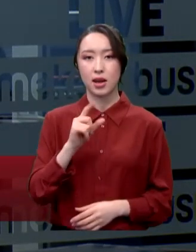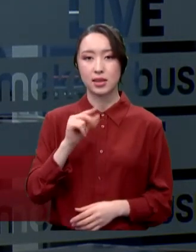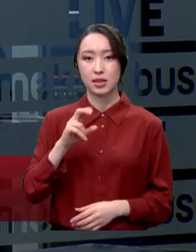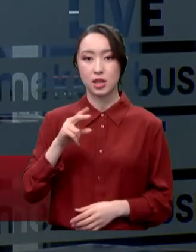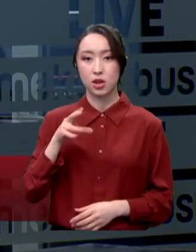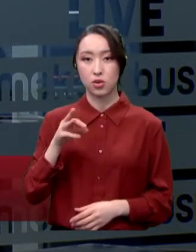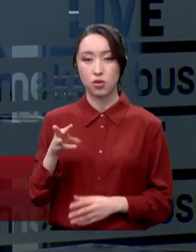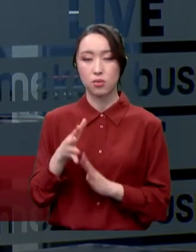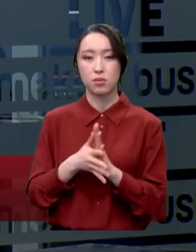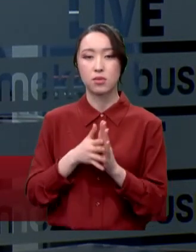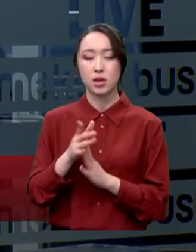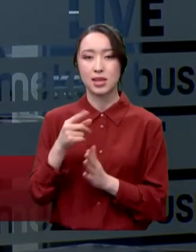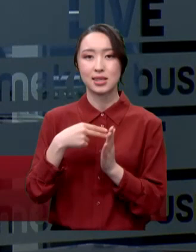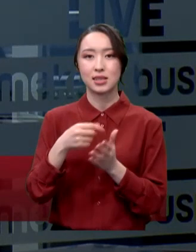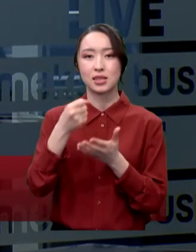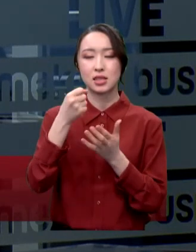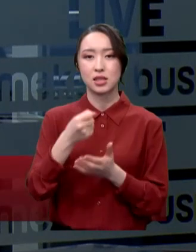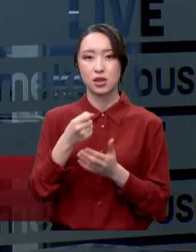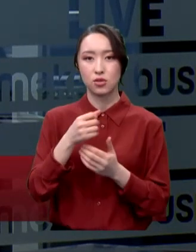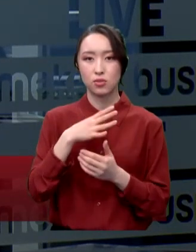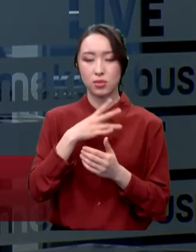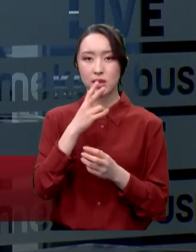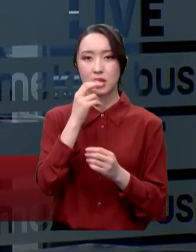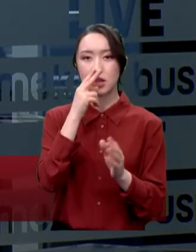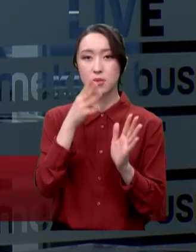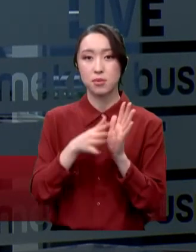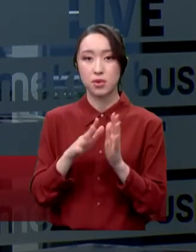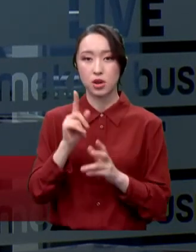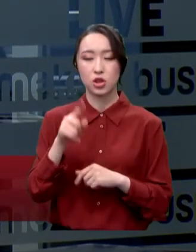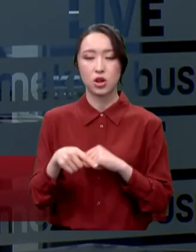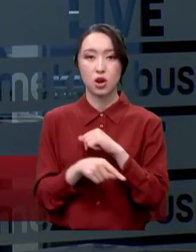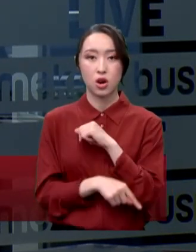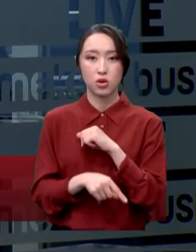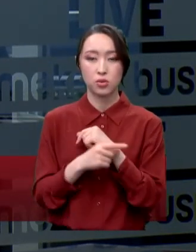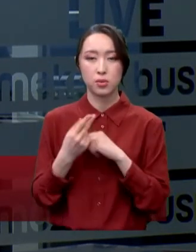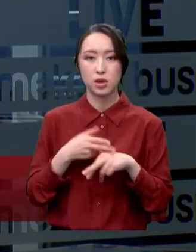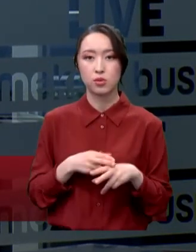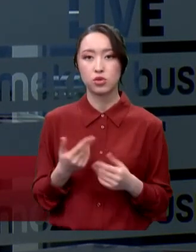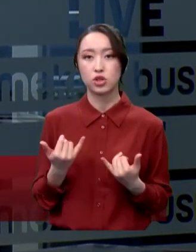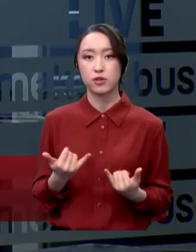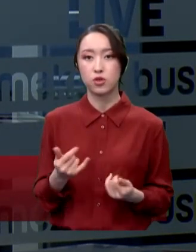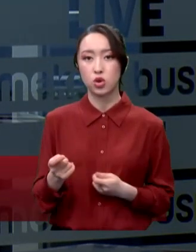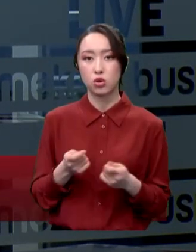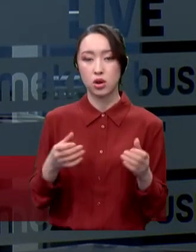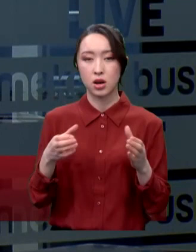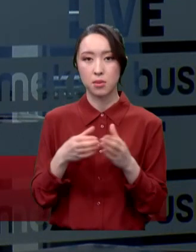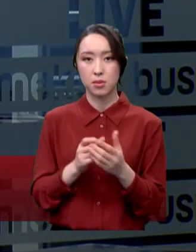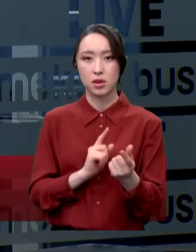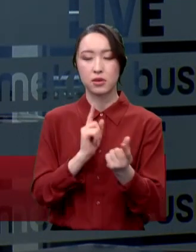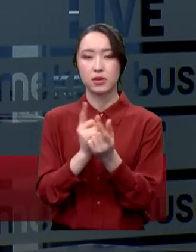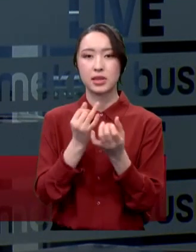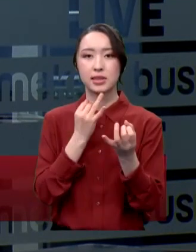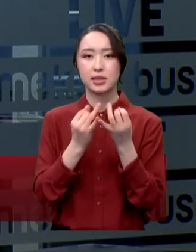процессы закупок национального оператора связи были непрозрачными и коррумпированными. Поэтому сегодня руководство компании вступило в открытый диалог с